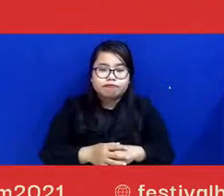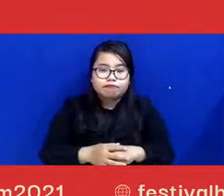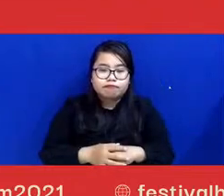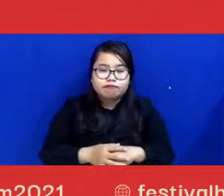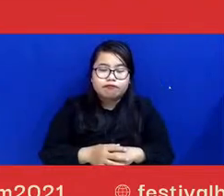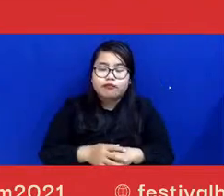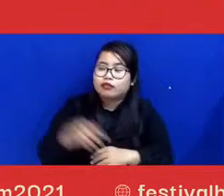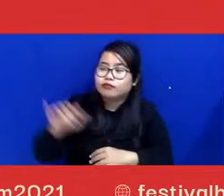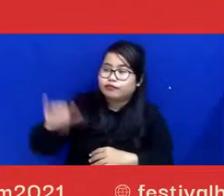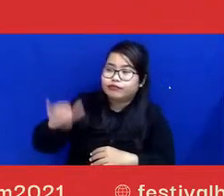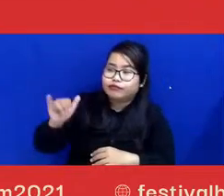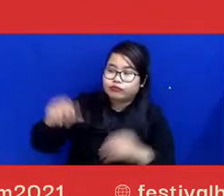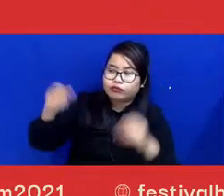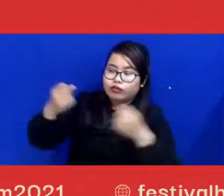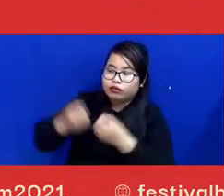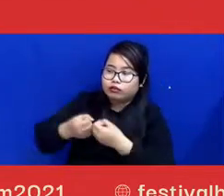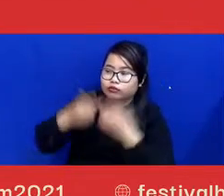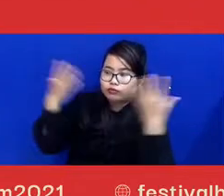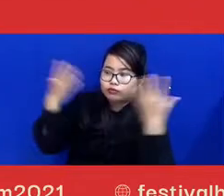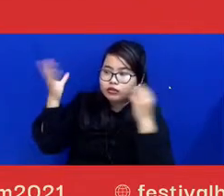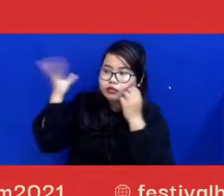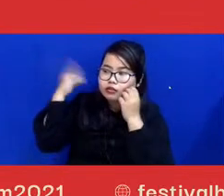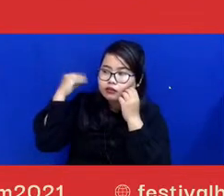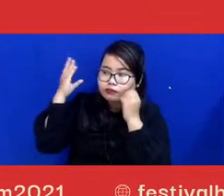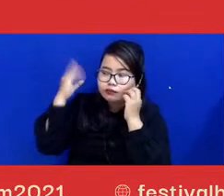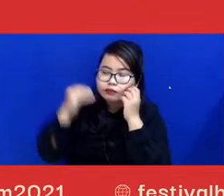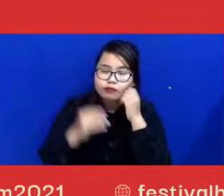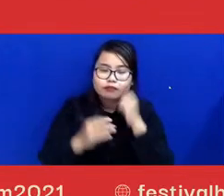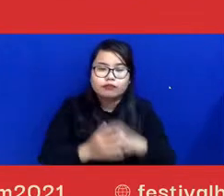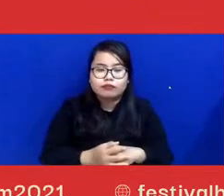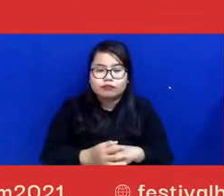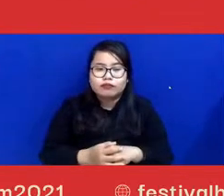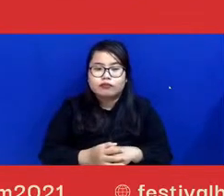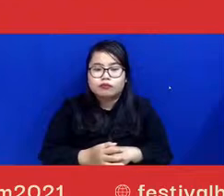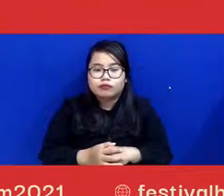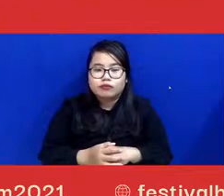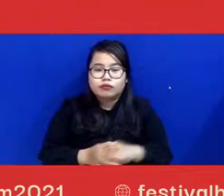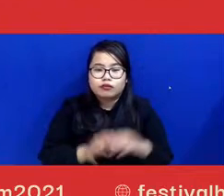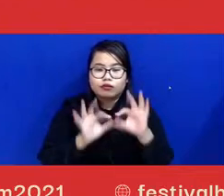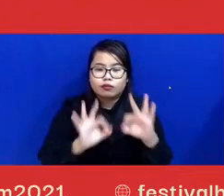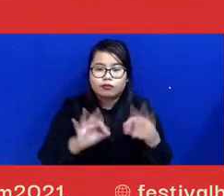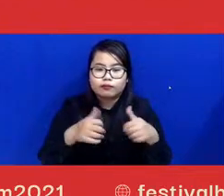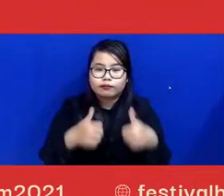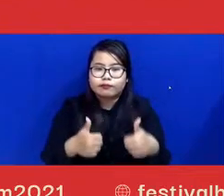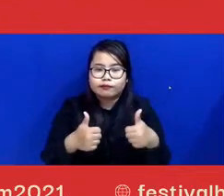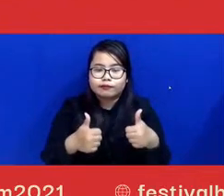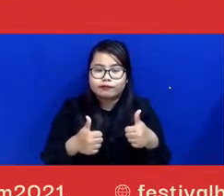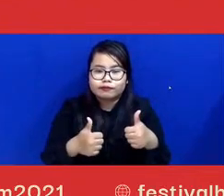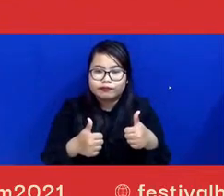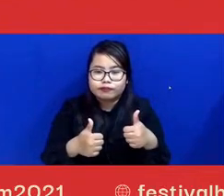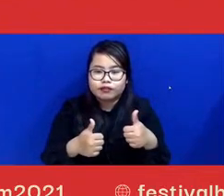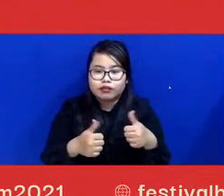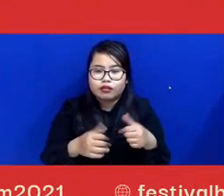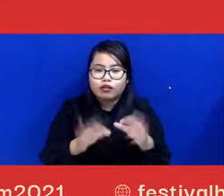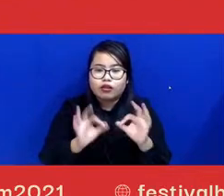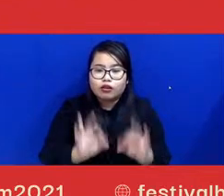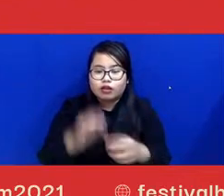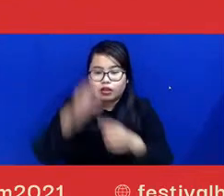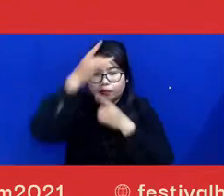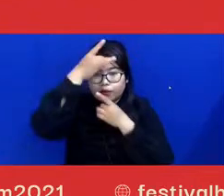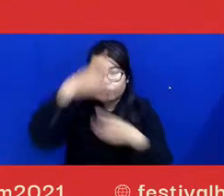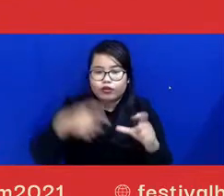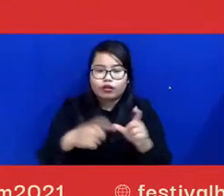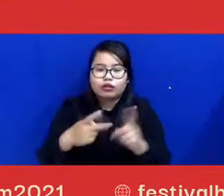Iya, terdengar dengan sangat jelas, Mbak. Oke. Okay. Baik. Professor Shin and